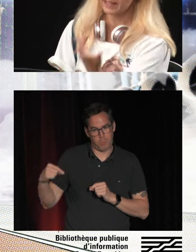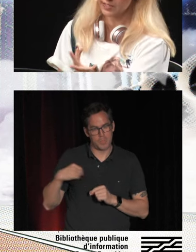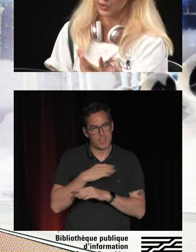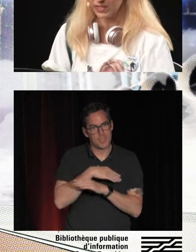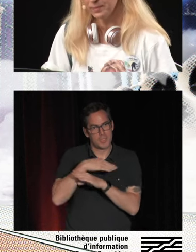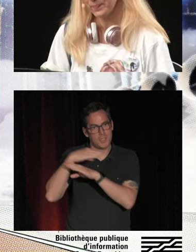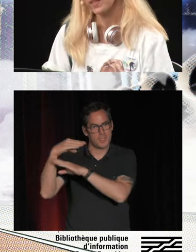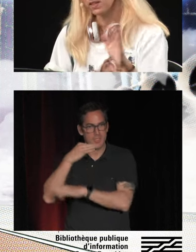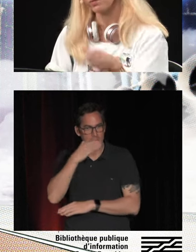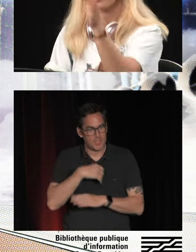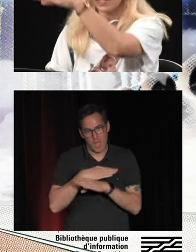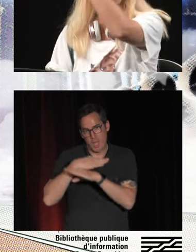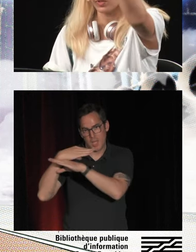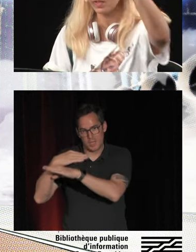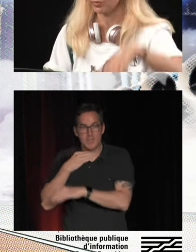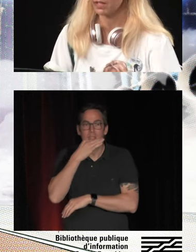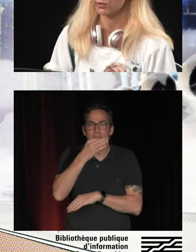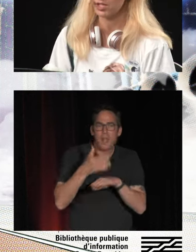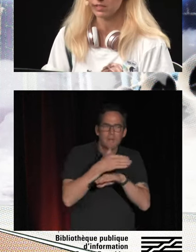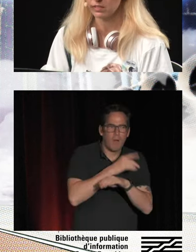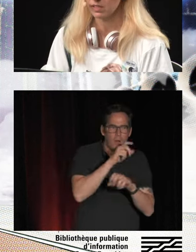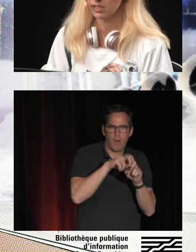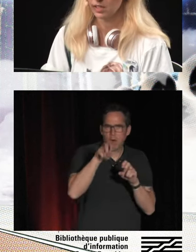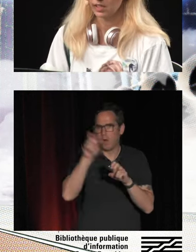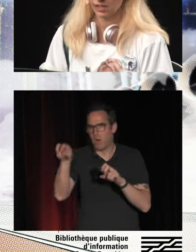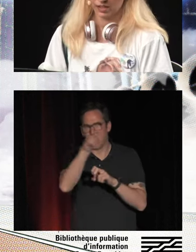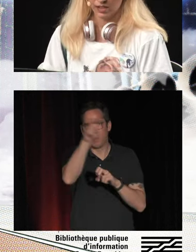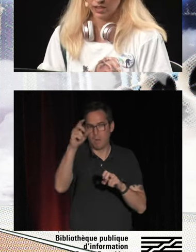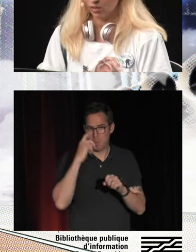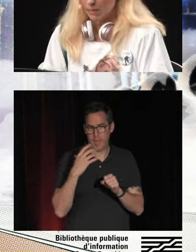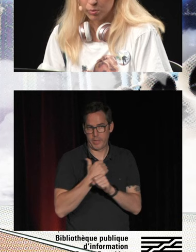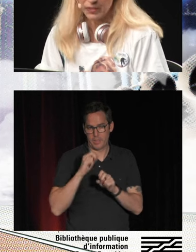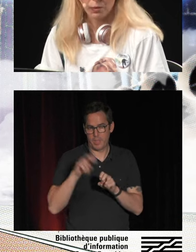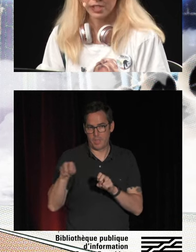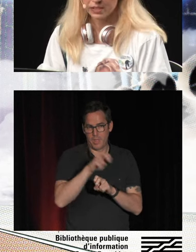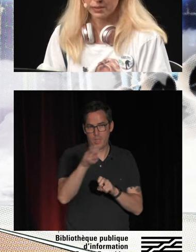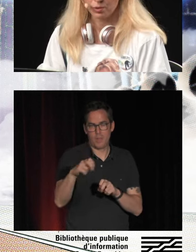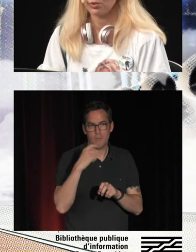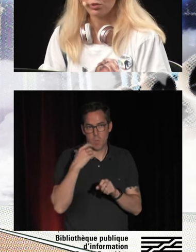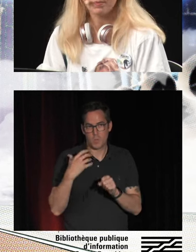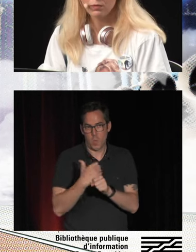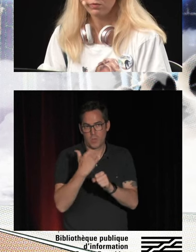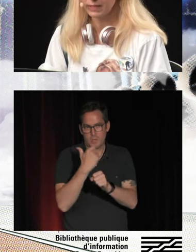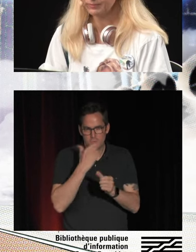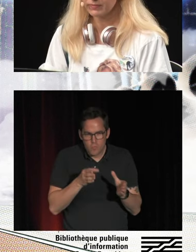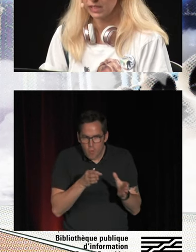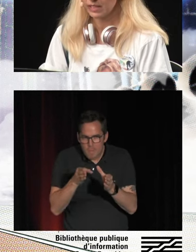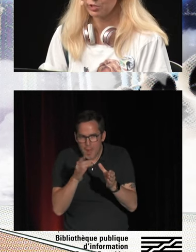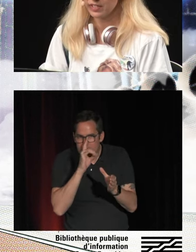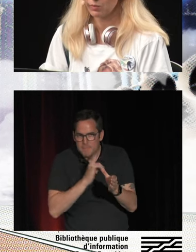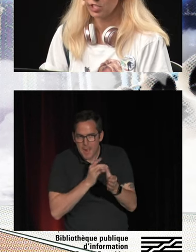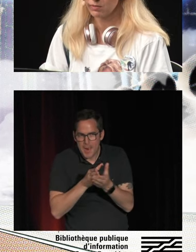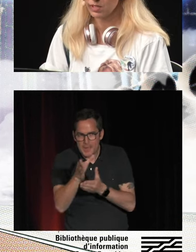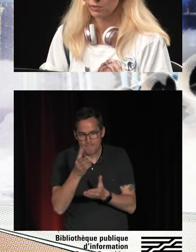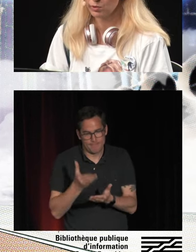Je vous parlais des sorties. Il faut prendre certaines sorties pour déclencher... pour déclencher le chemin que vous voulez. Et